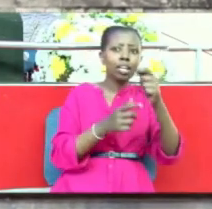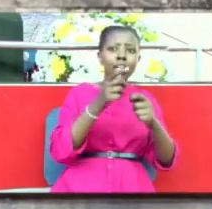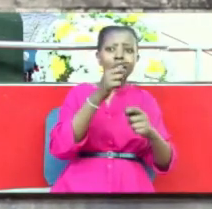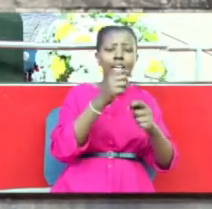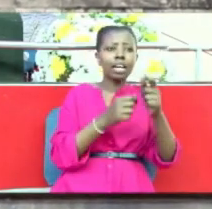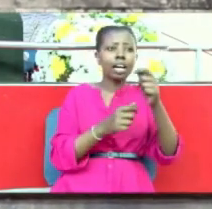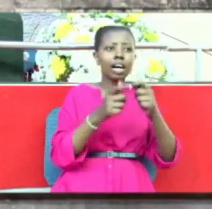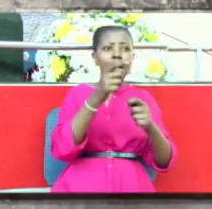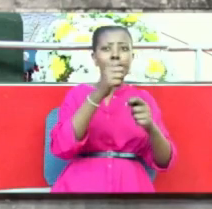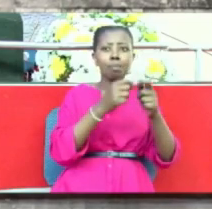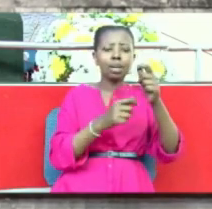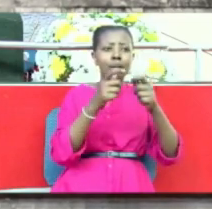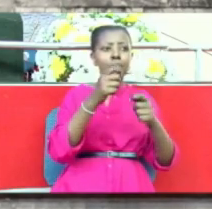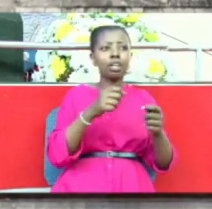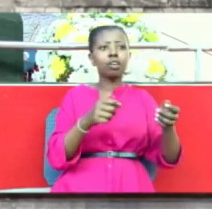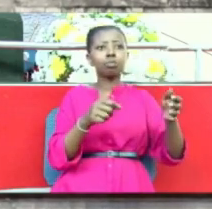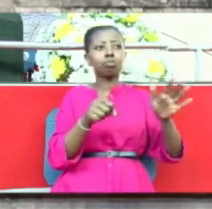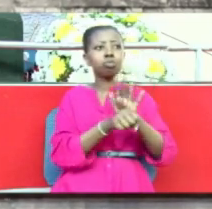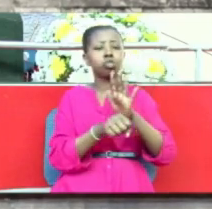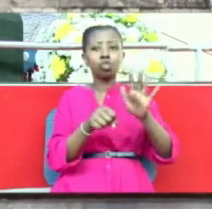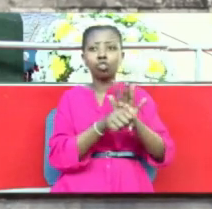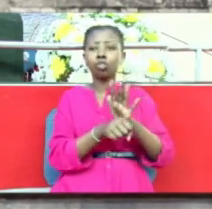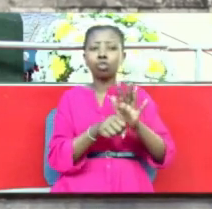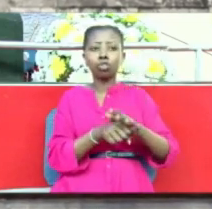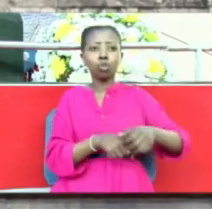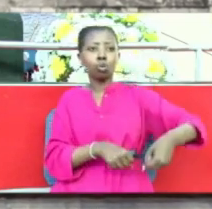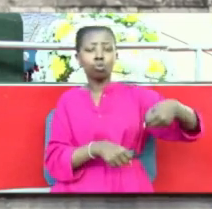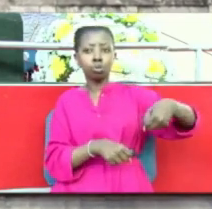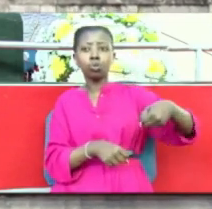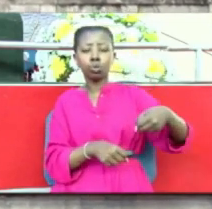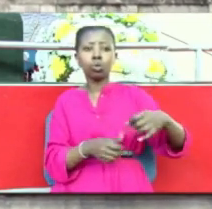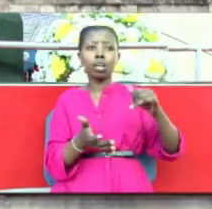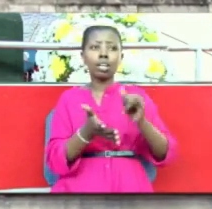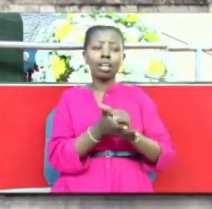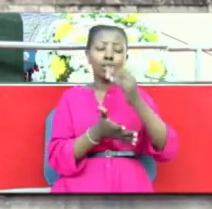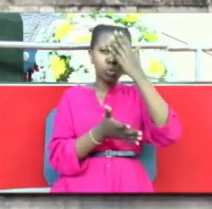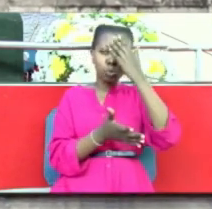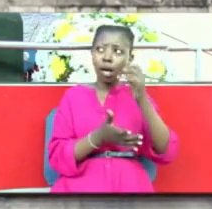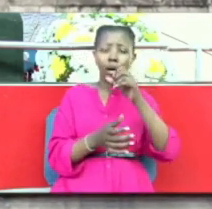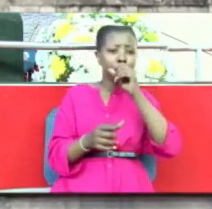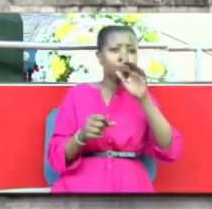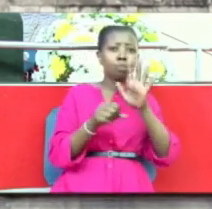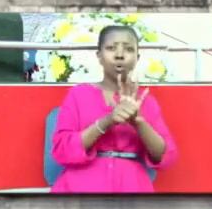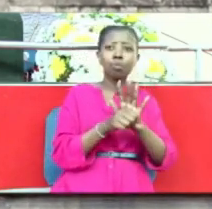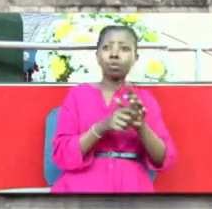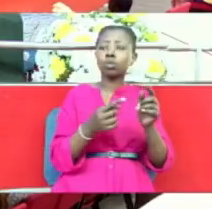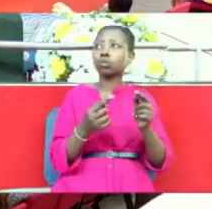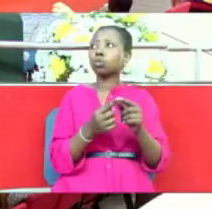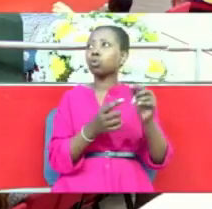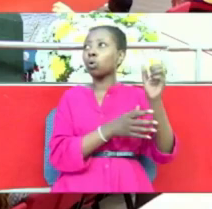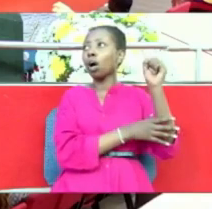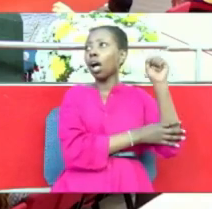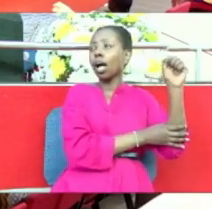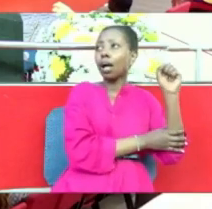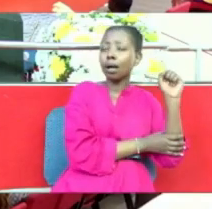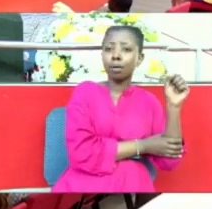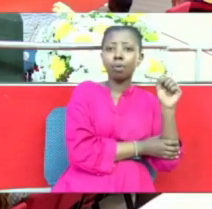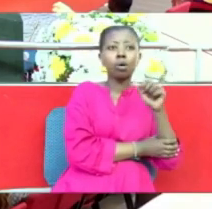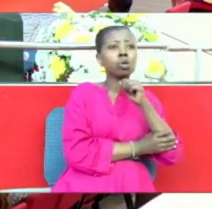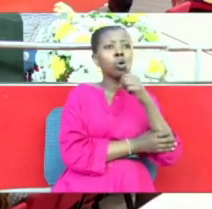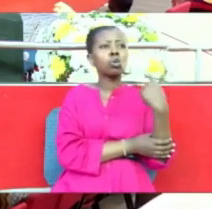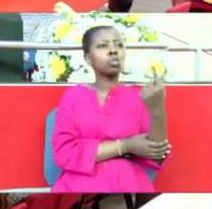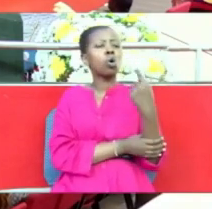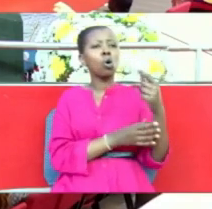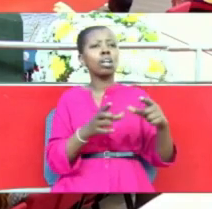ikijazwa mitungi, inapelekwa dunia mzima. No wonder the promise to Abraham, si kwamba tu ni landi itabarikiwa,